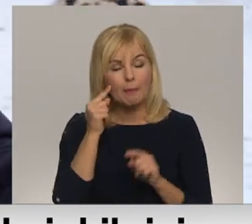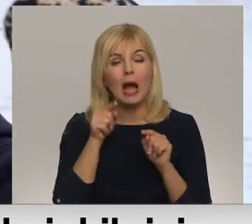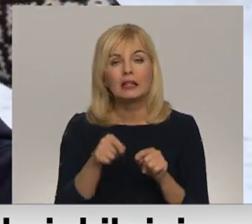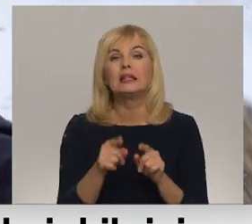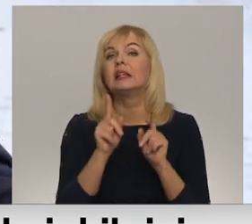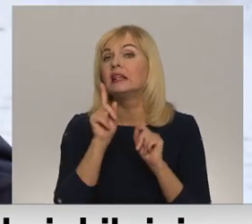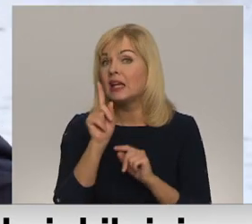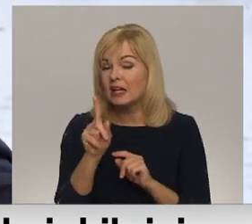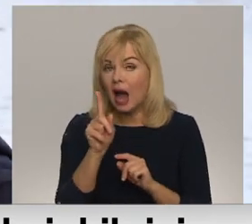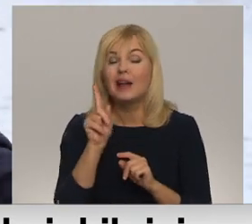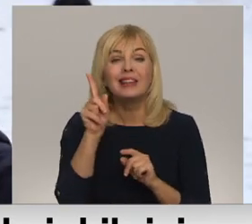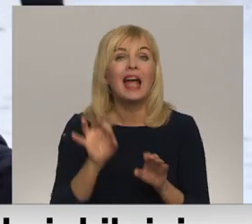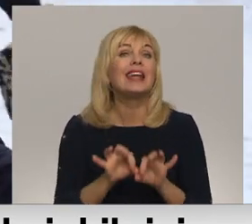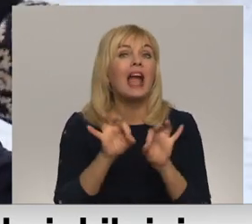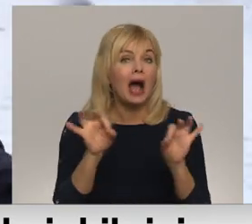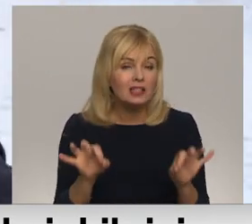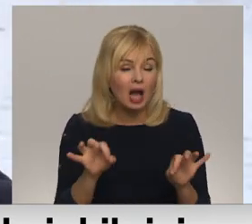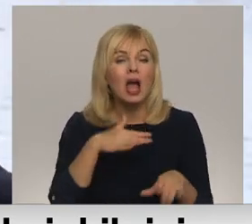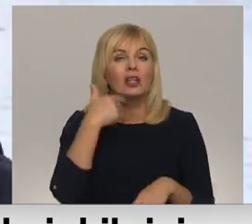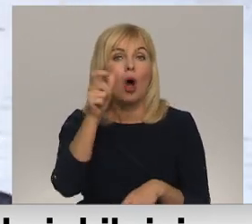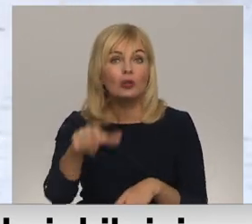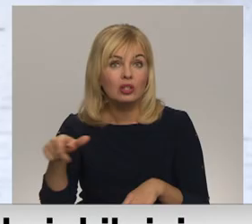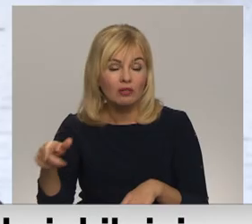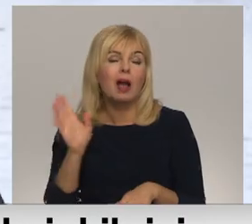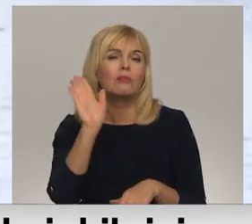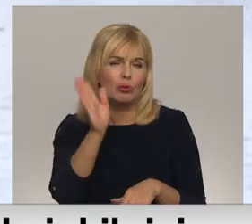ir tikai jāuzsāk, un daudz cilvēki tam